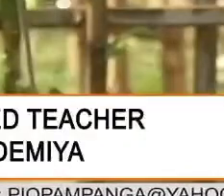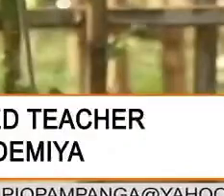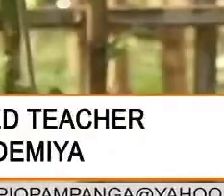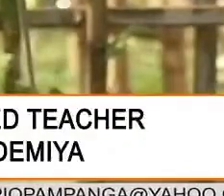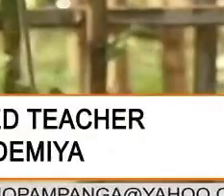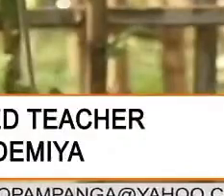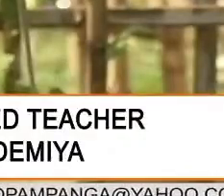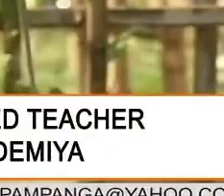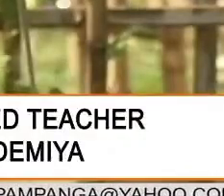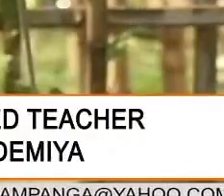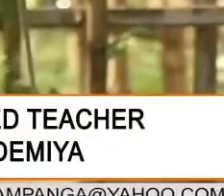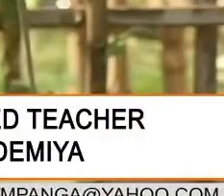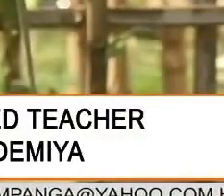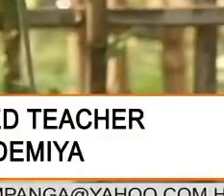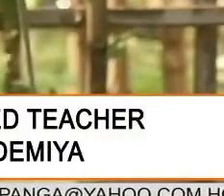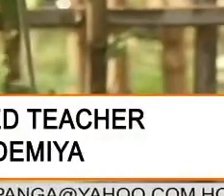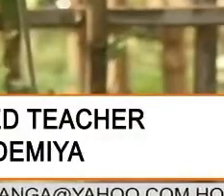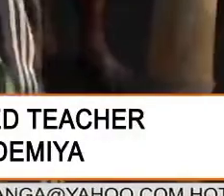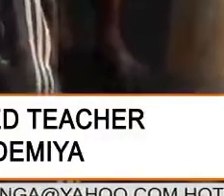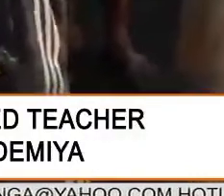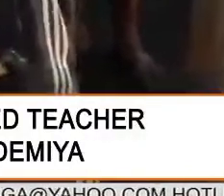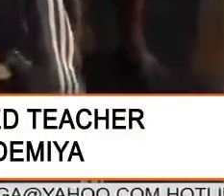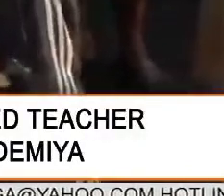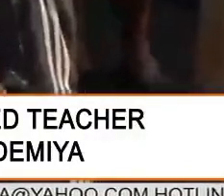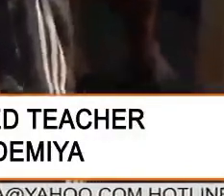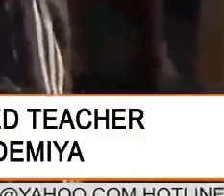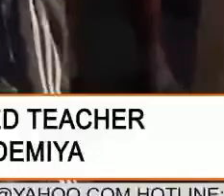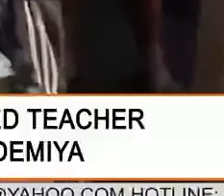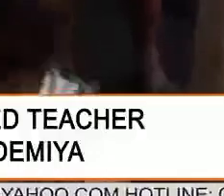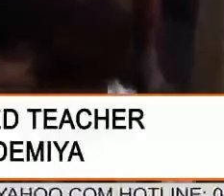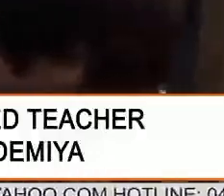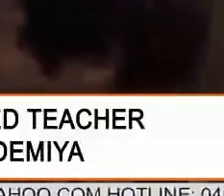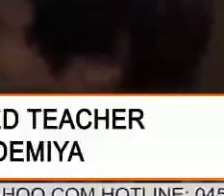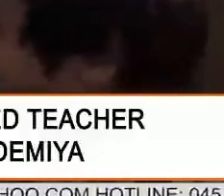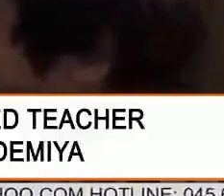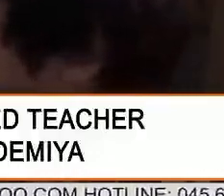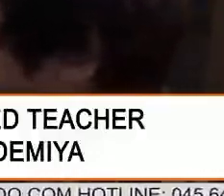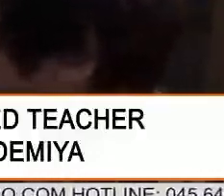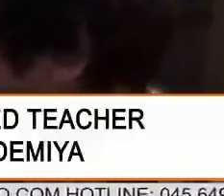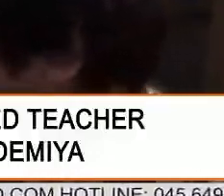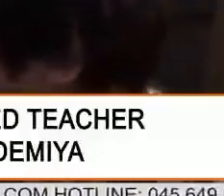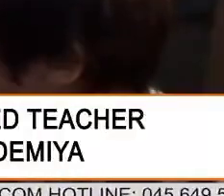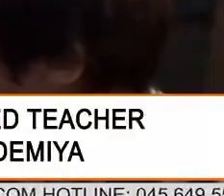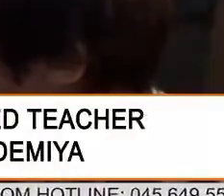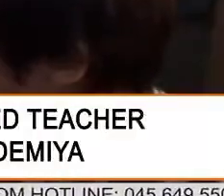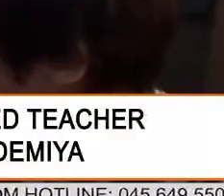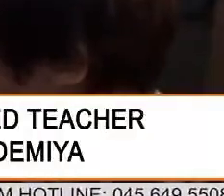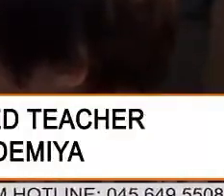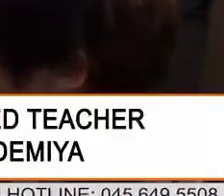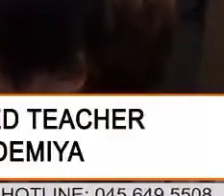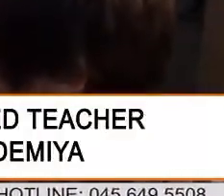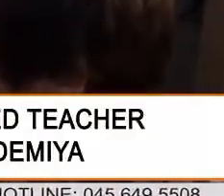at makakalibang pa sa pansarili mo. para sa Balita Pampanga, Gerald Gloton.